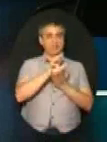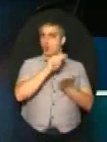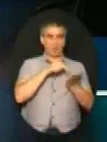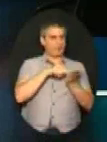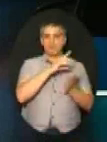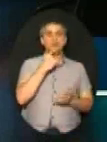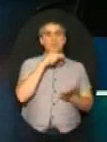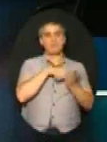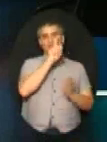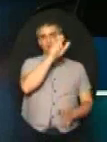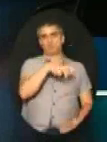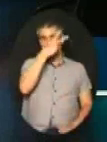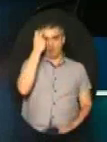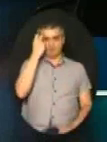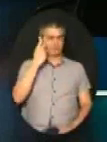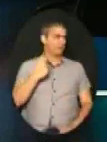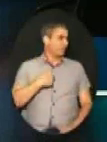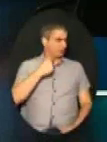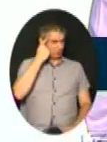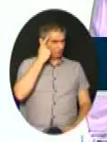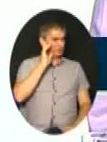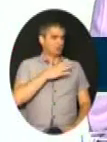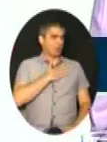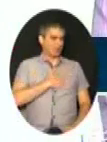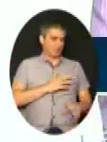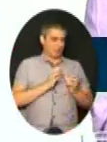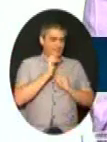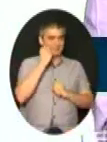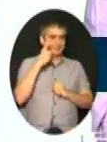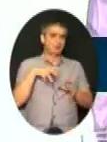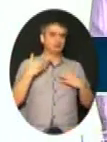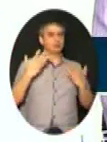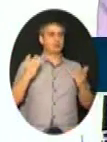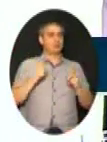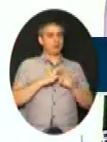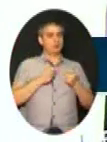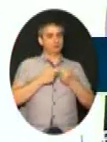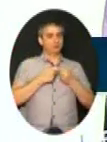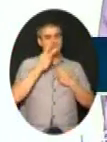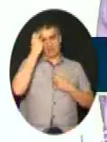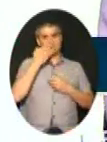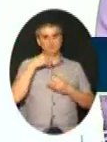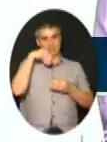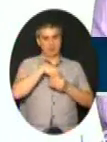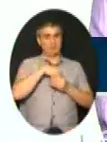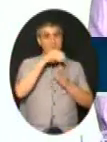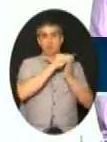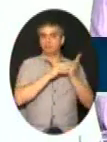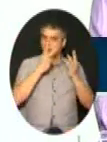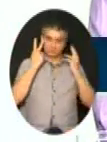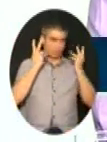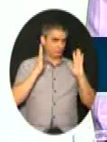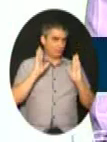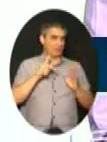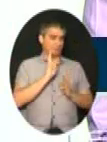בגלל מה שהוא אמר, אלא בגלל שהוא ערבי. אני חושב שיש רצון במחנה הציוני שיהיה שיתוף של ערביי ישראל בתוך הרשימה, וזה דבר חשוב,